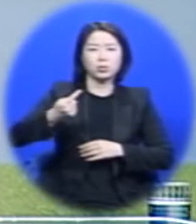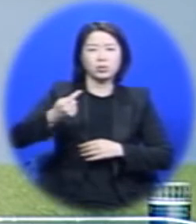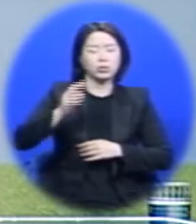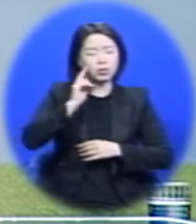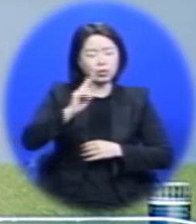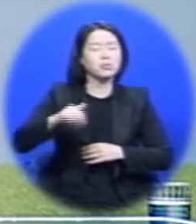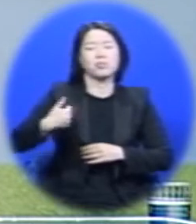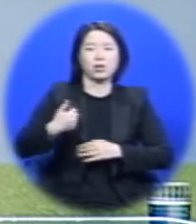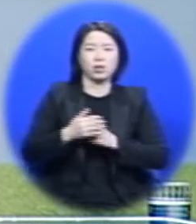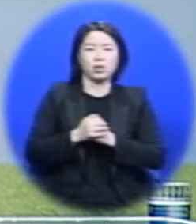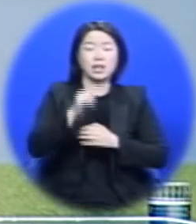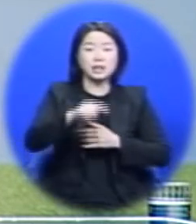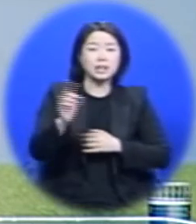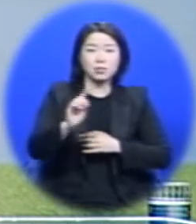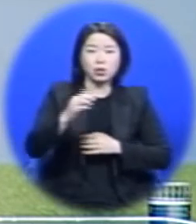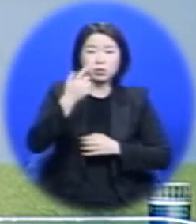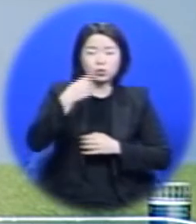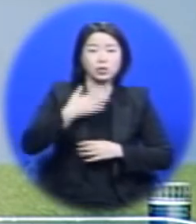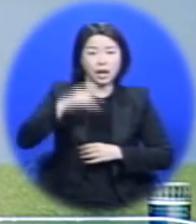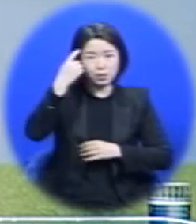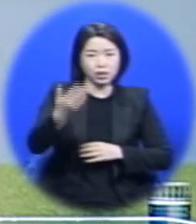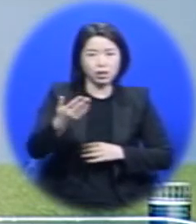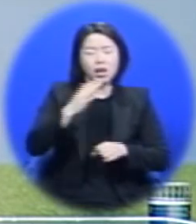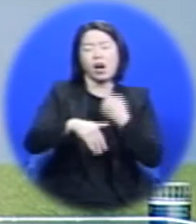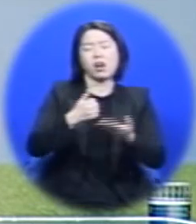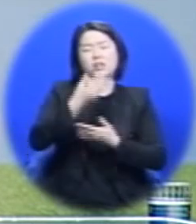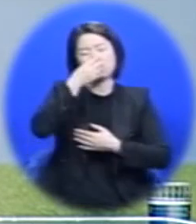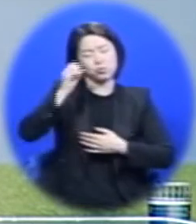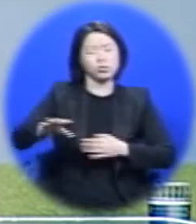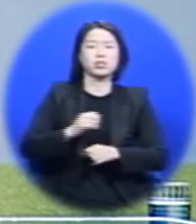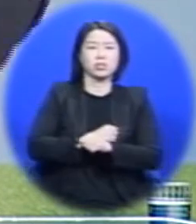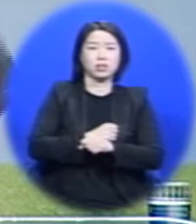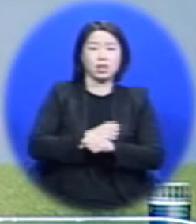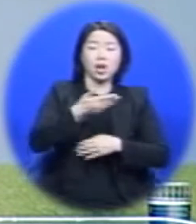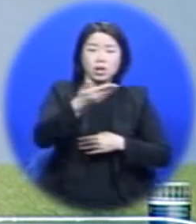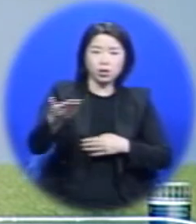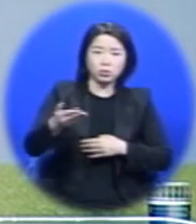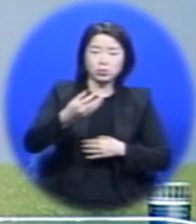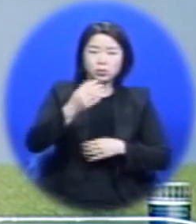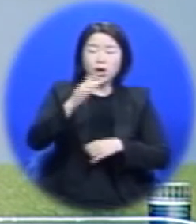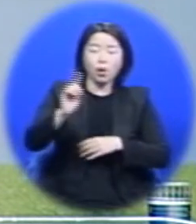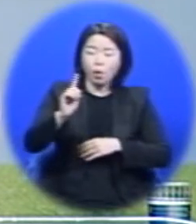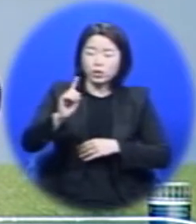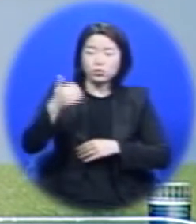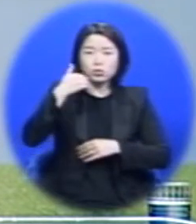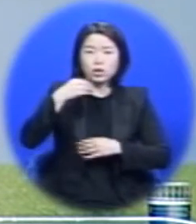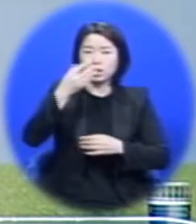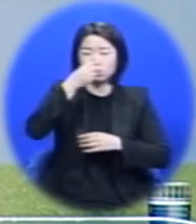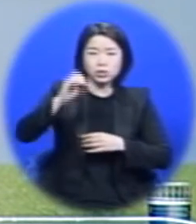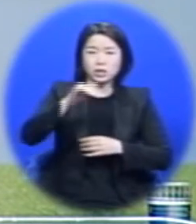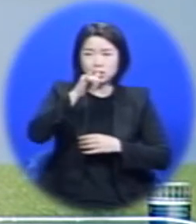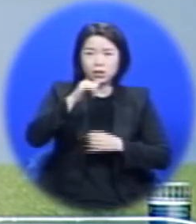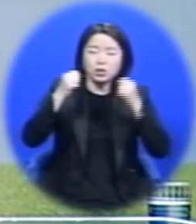거예요. 그게 뭔지 아십니까? 하나님을 무시하는 거죠. 여러분도 무시 받아보셨을 거예요. 어디 갔는데 전혀